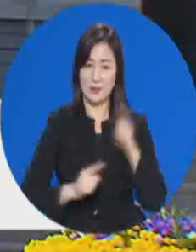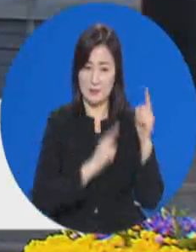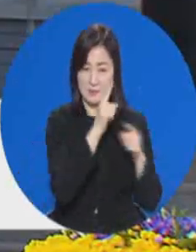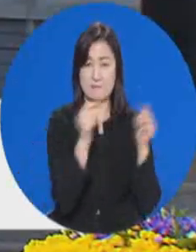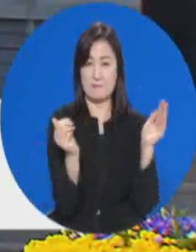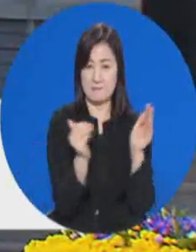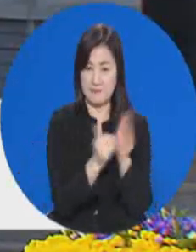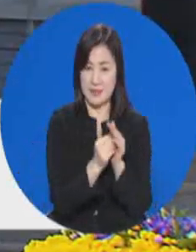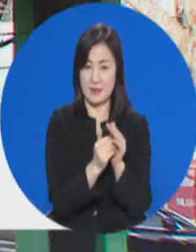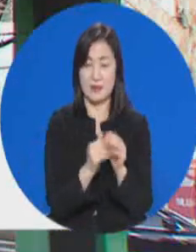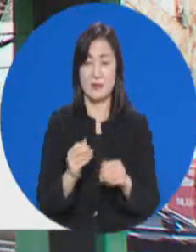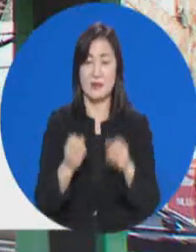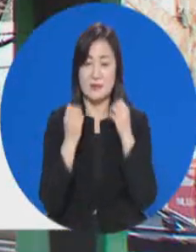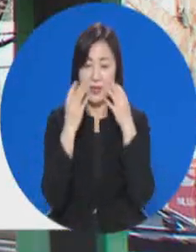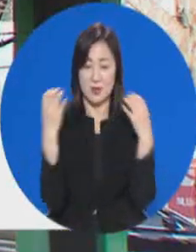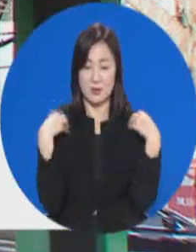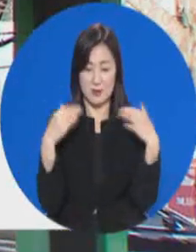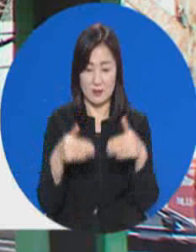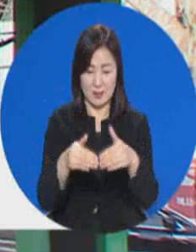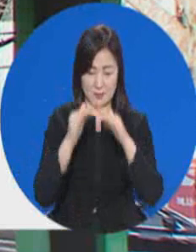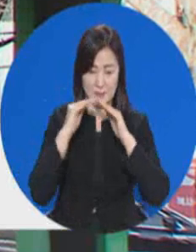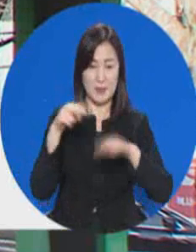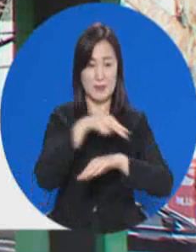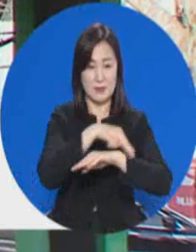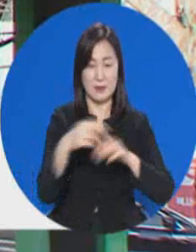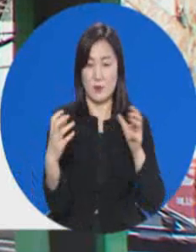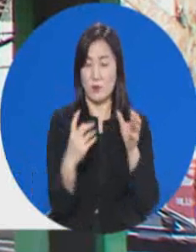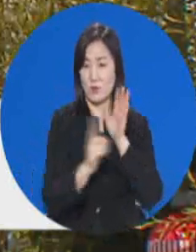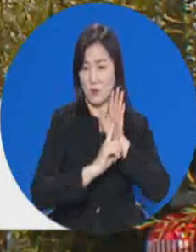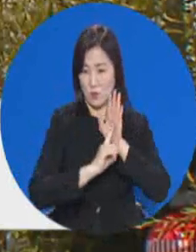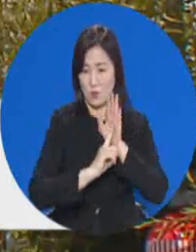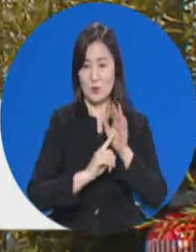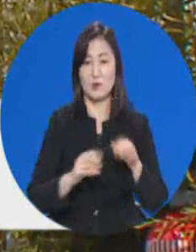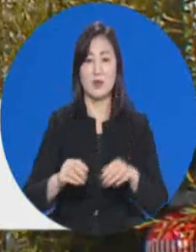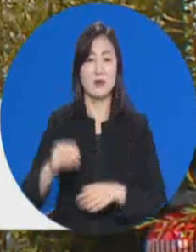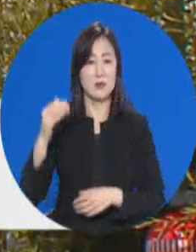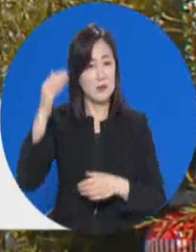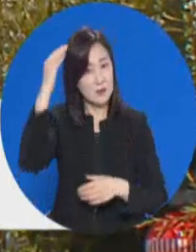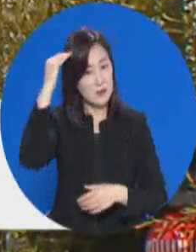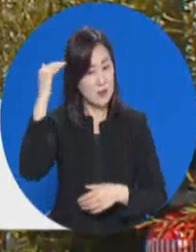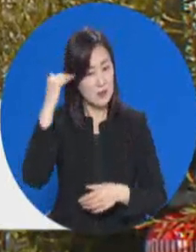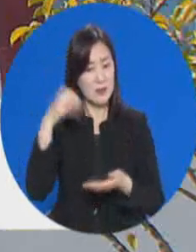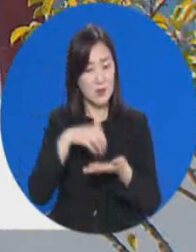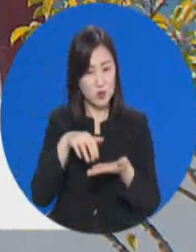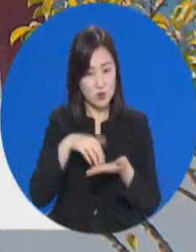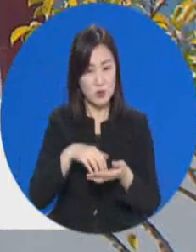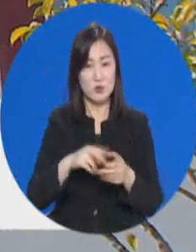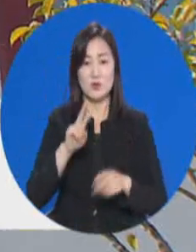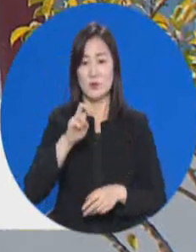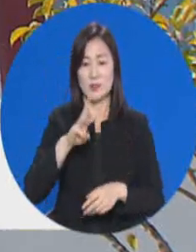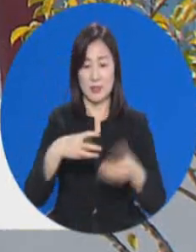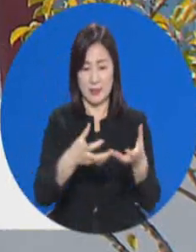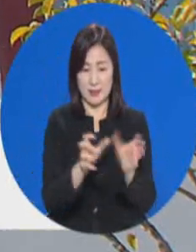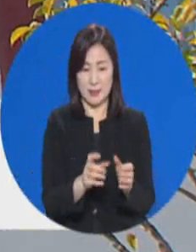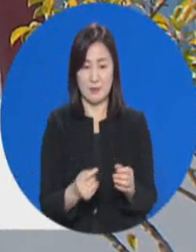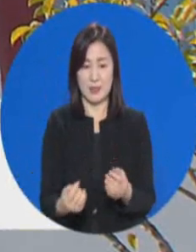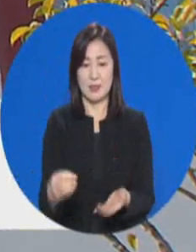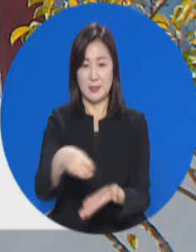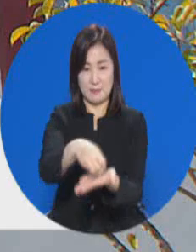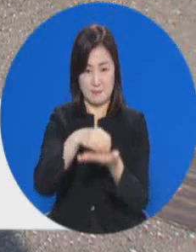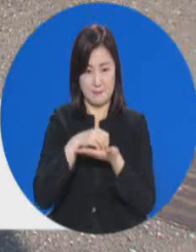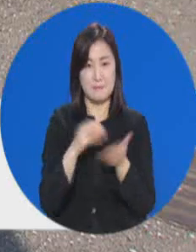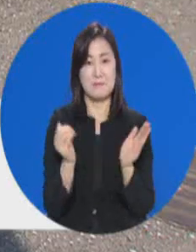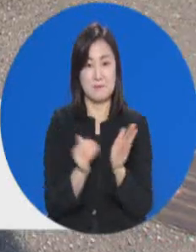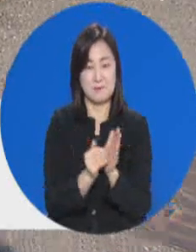순천시는 신청사 건립을 위한 설계 공모를 통해 해외 11개 업체를 포함해 국내외 23개 팀의 작품을